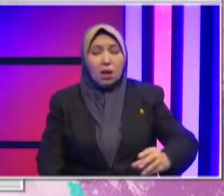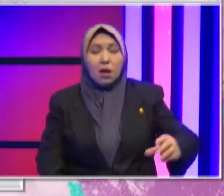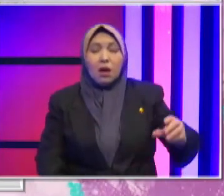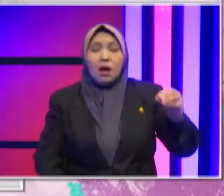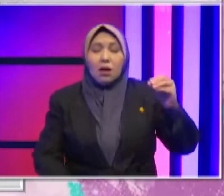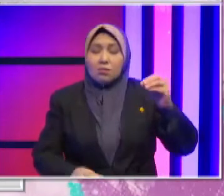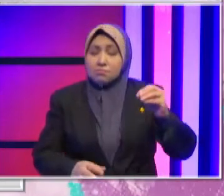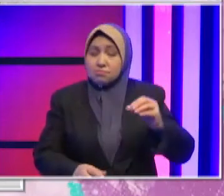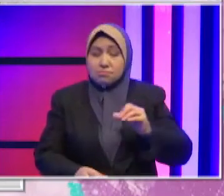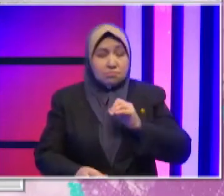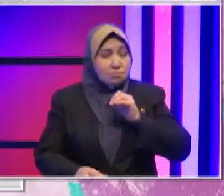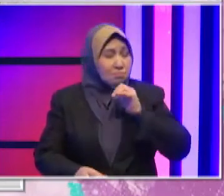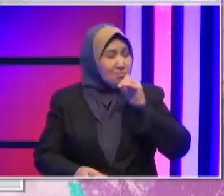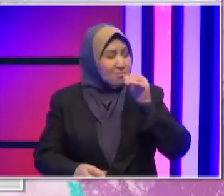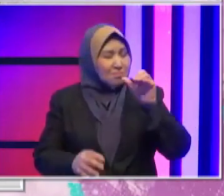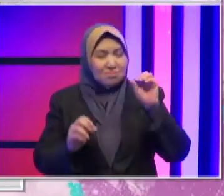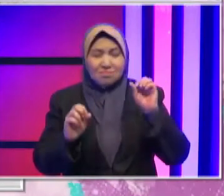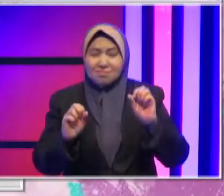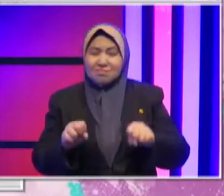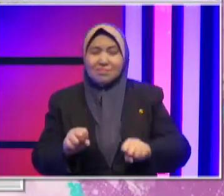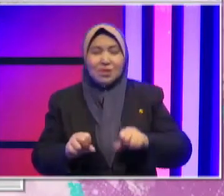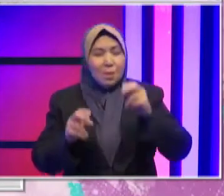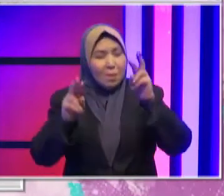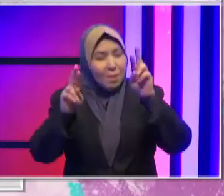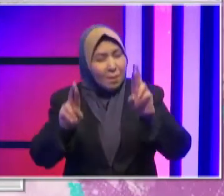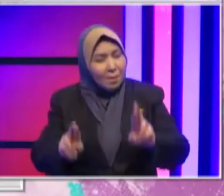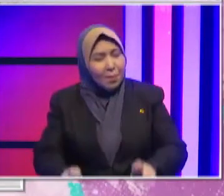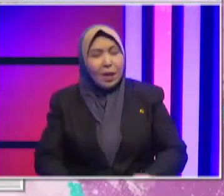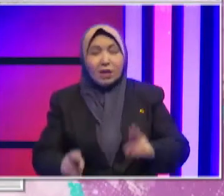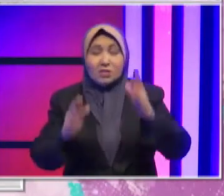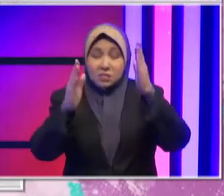وحرام على قرية